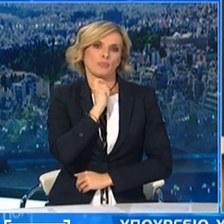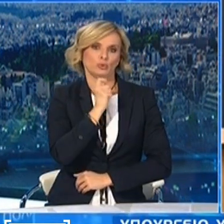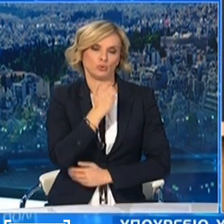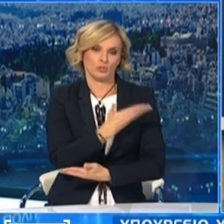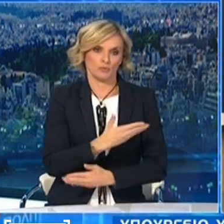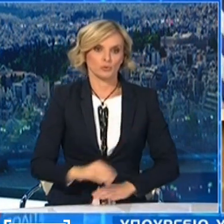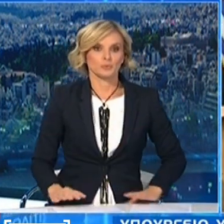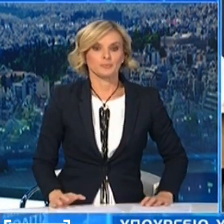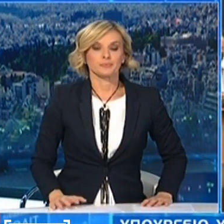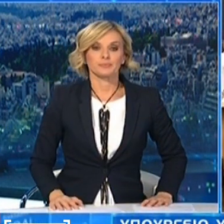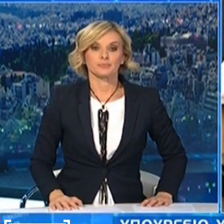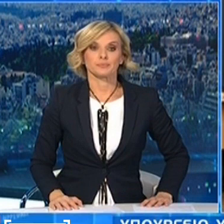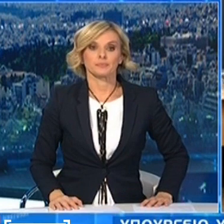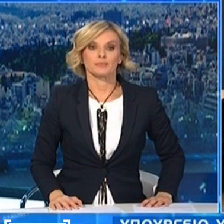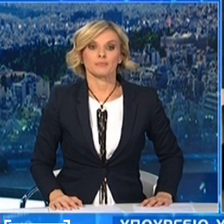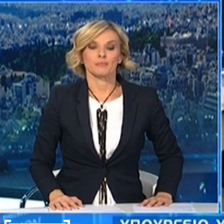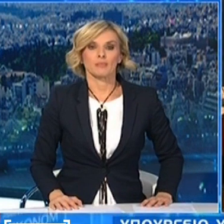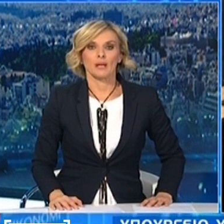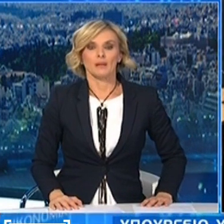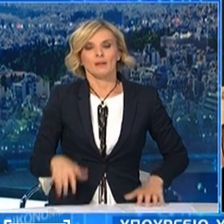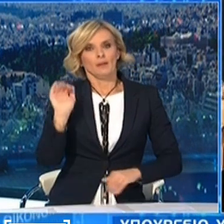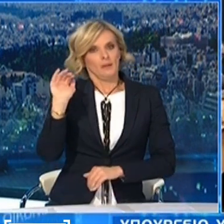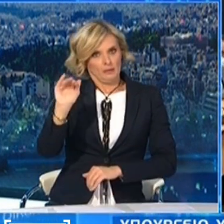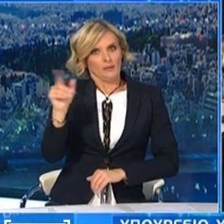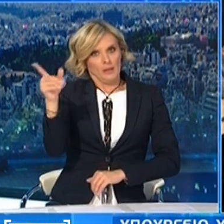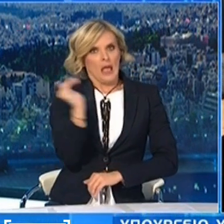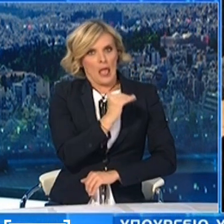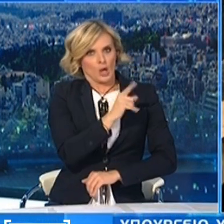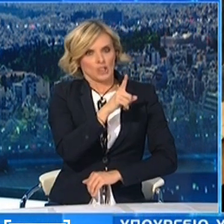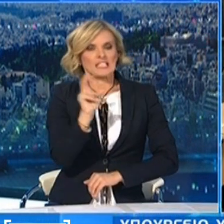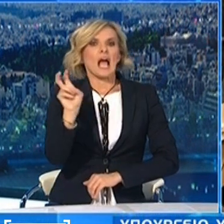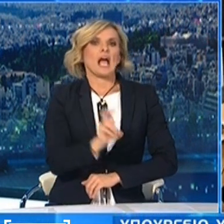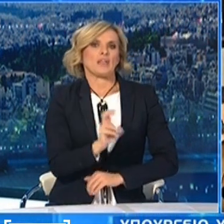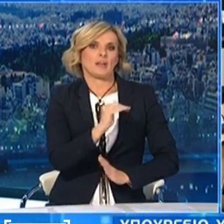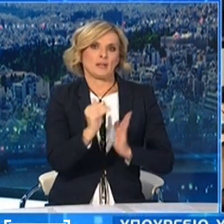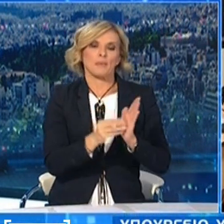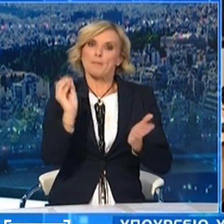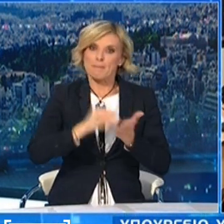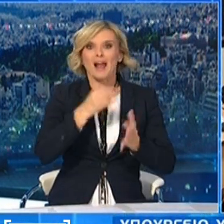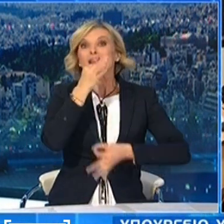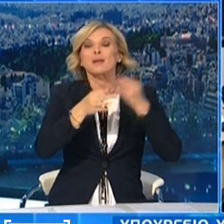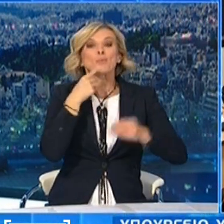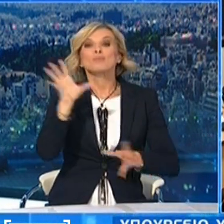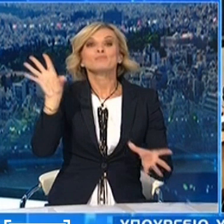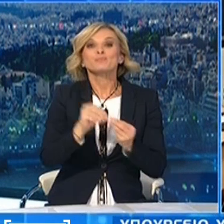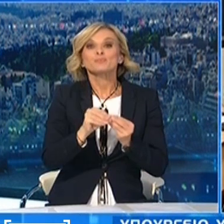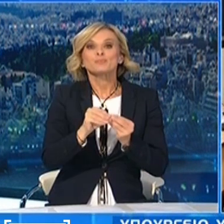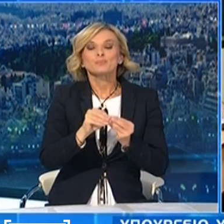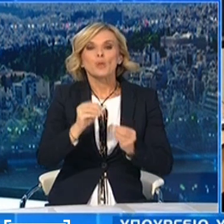news247.gr. Καλησπέρα. Κύριε Χαρδαλιά, θα επανέλθω πάλι στο θέμα των γηπέδων,